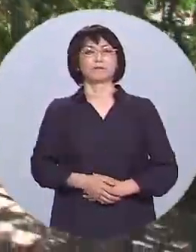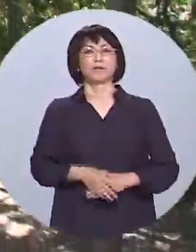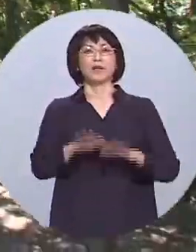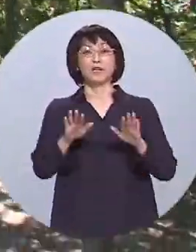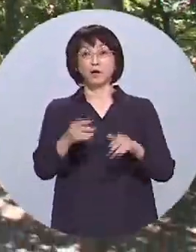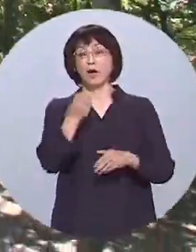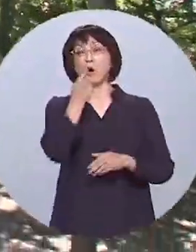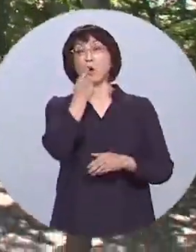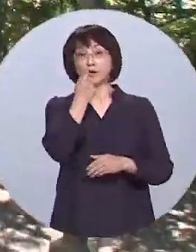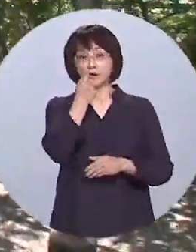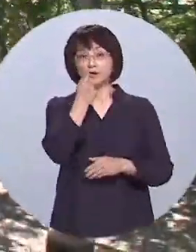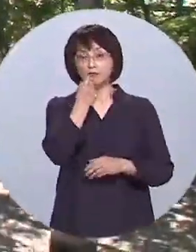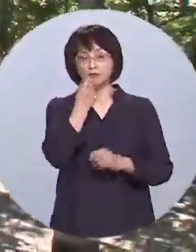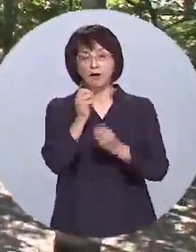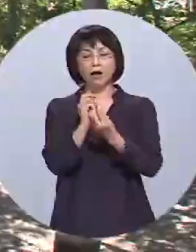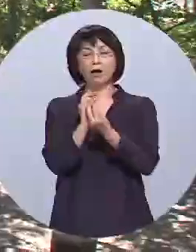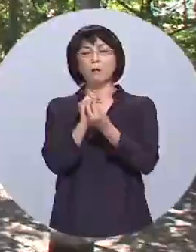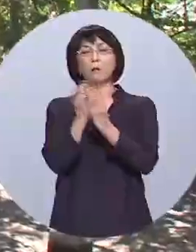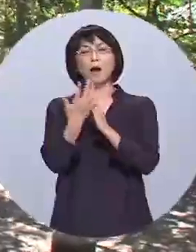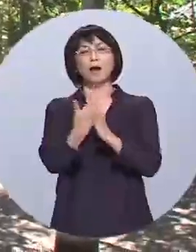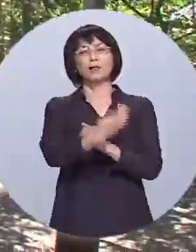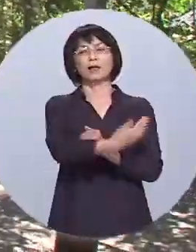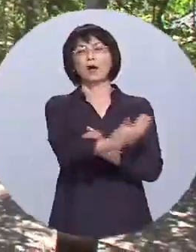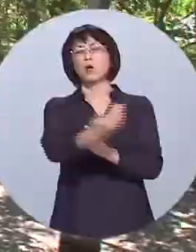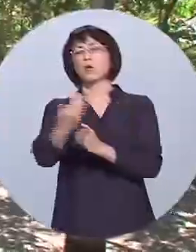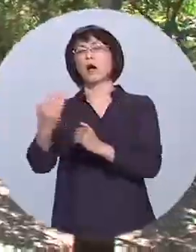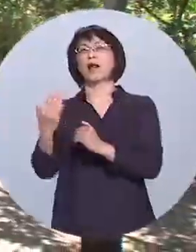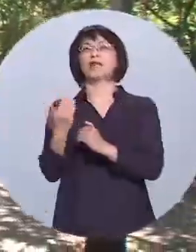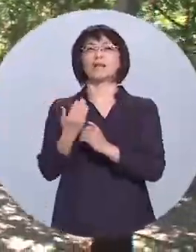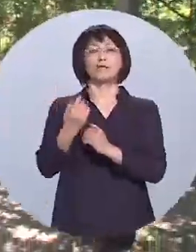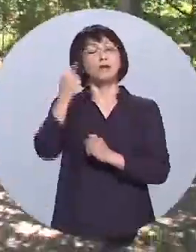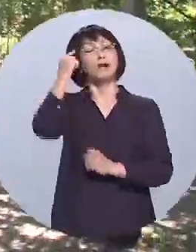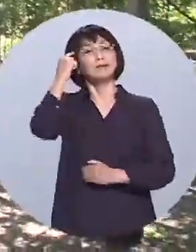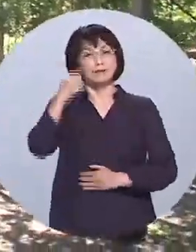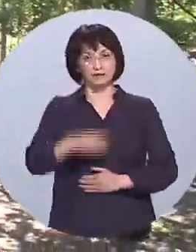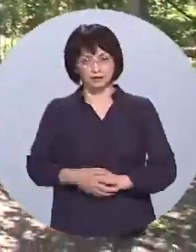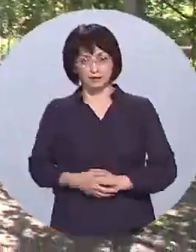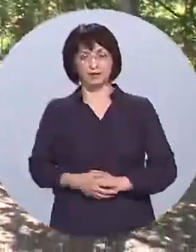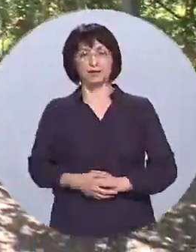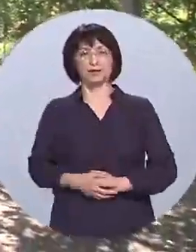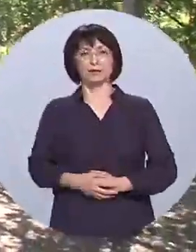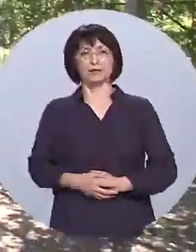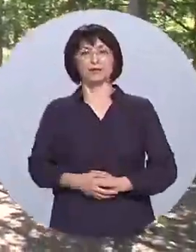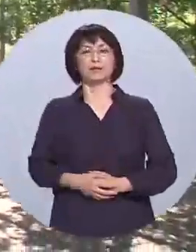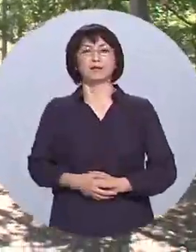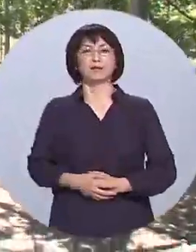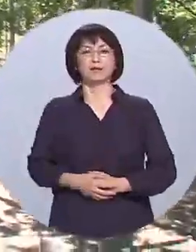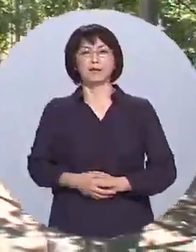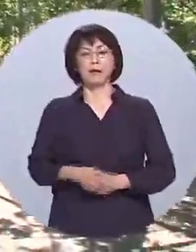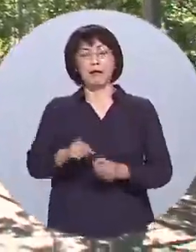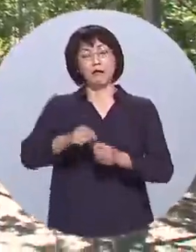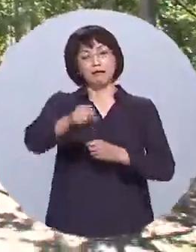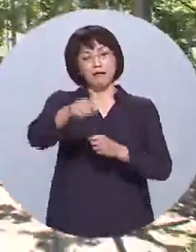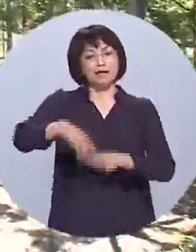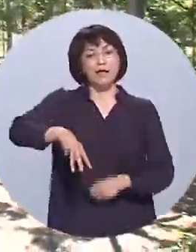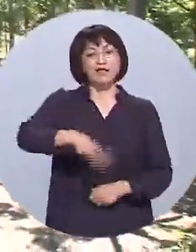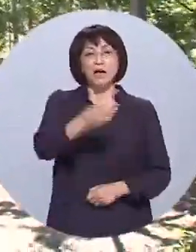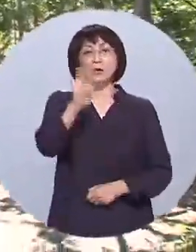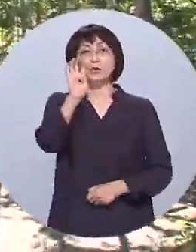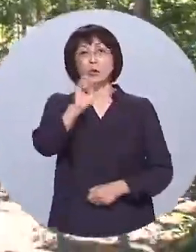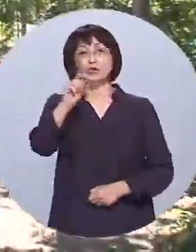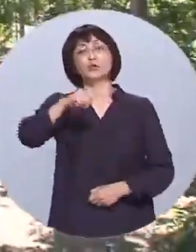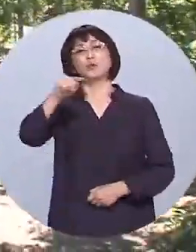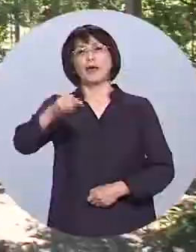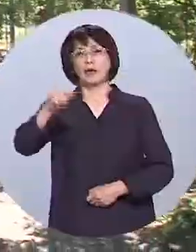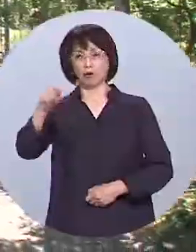今私はまさにバラに包まれてお散歩といった感覚です。何しろ340メートルありますから見応えも